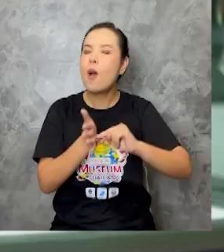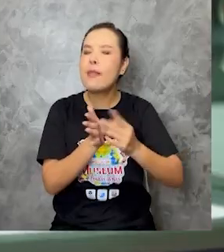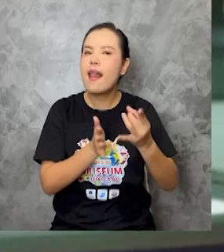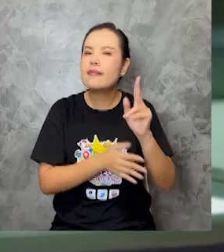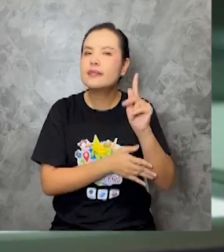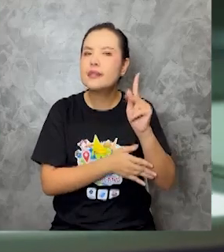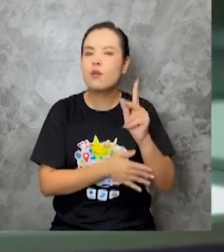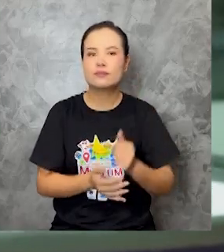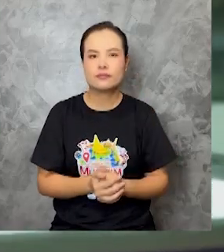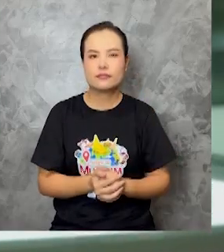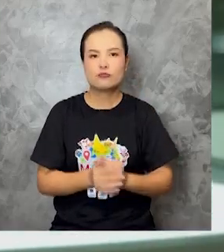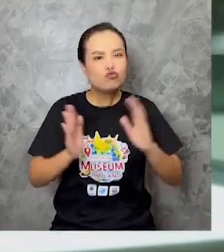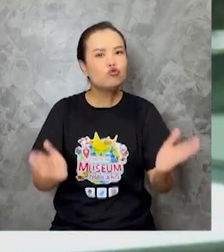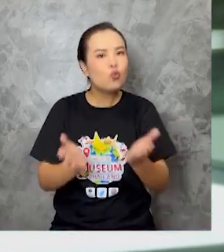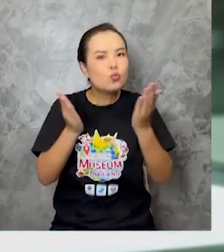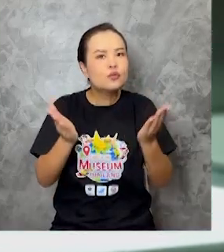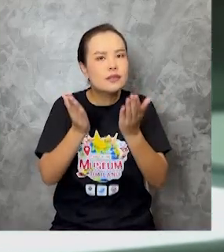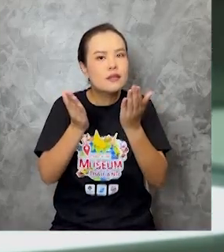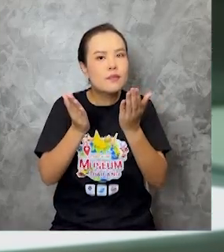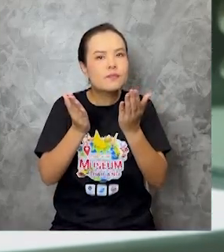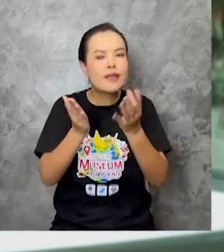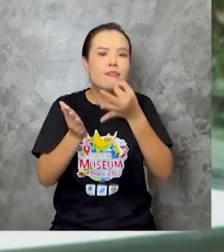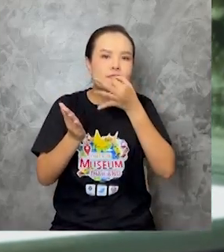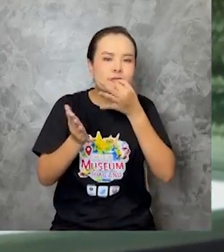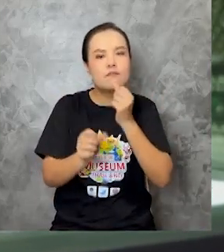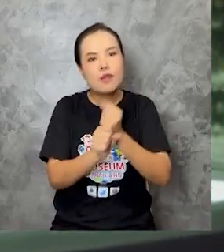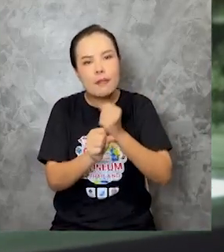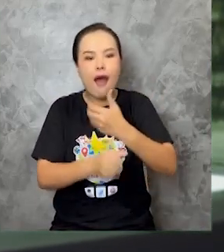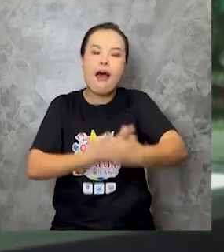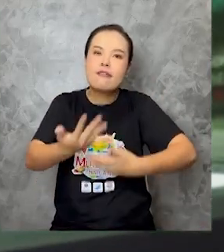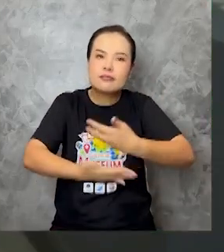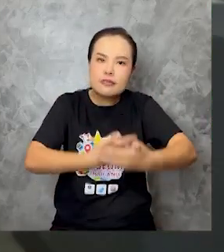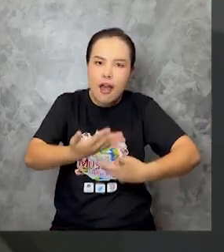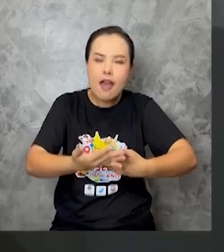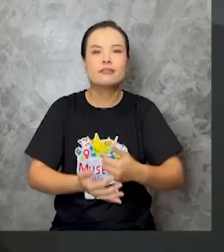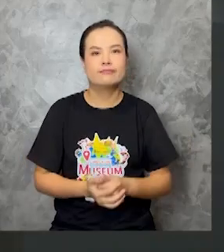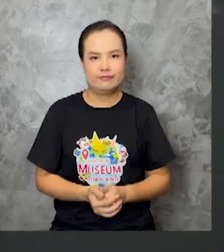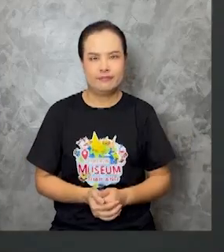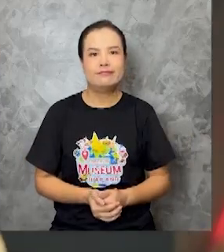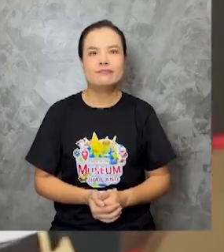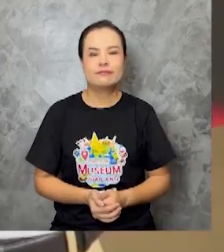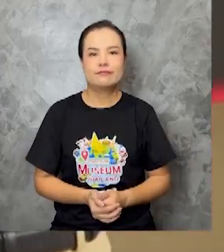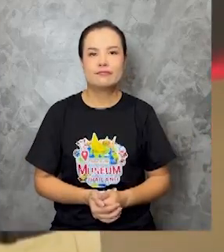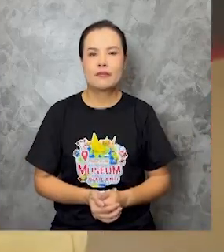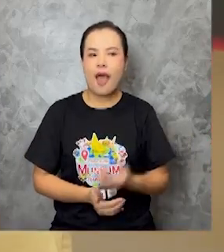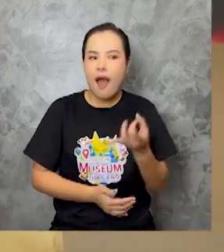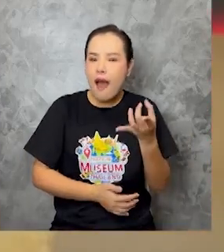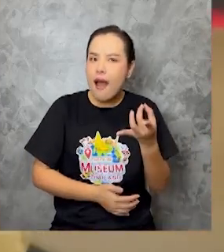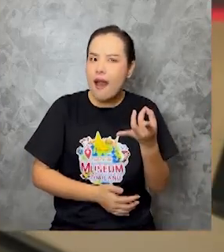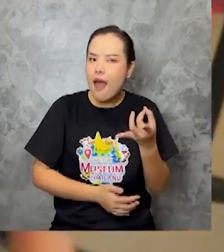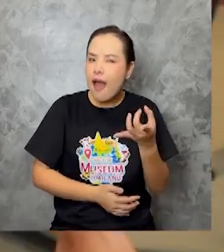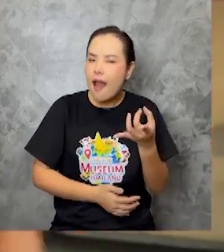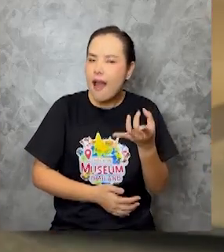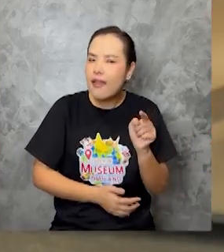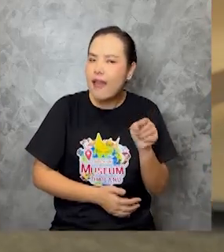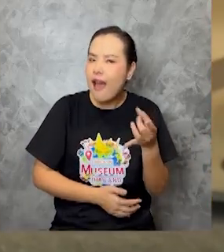รคะ สีเขียวเนี่ยจะส่งเสริมทั้งด้านการทำมาหากินการค้าขายโอ้อันนั้นอะไรเอ่ย